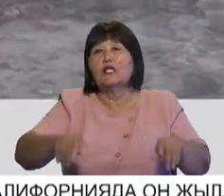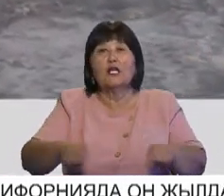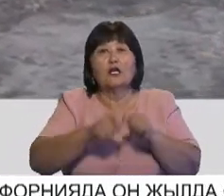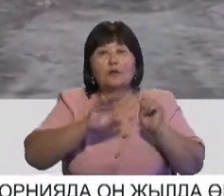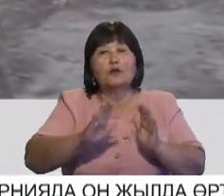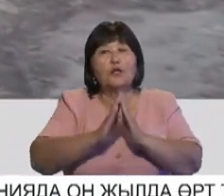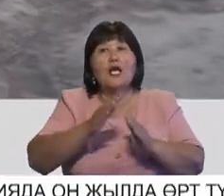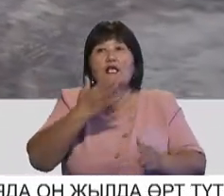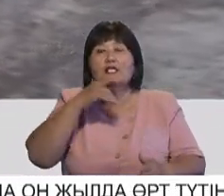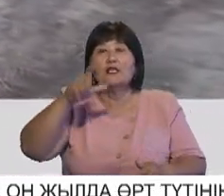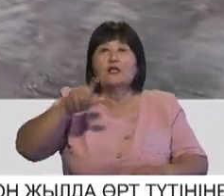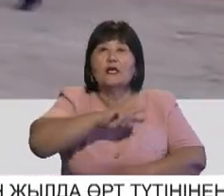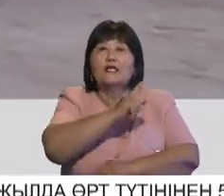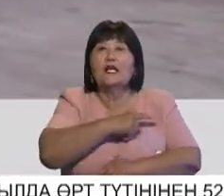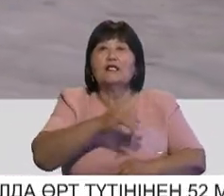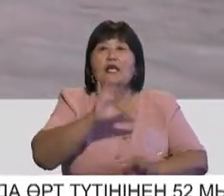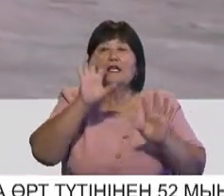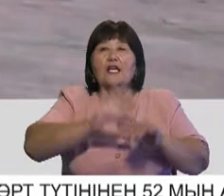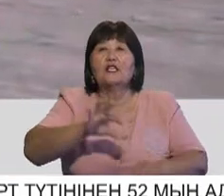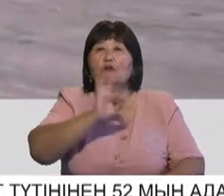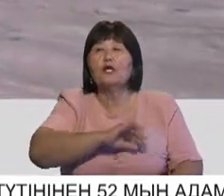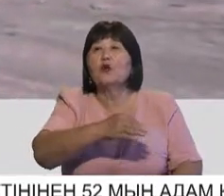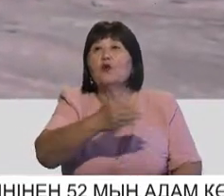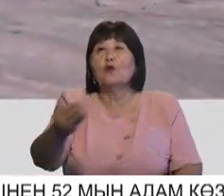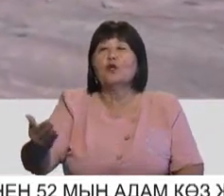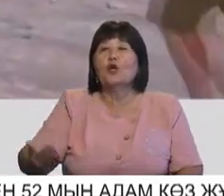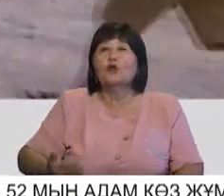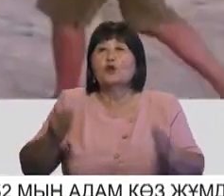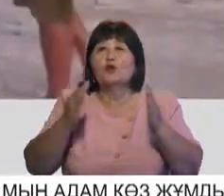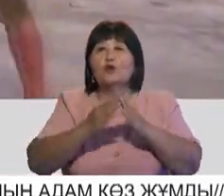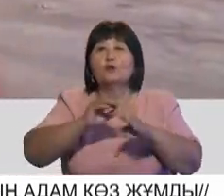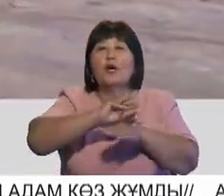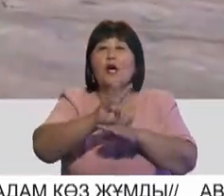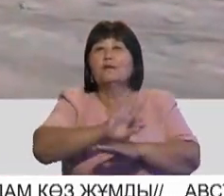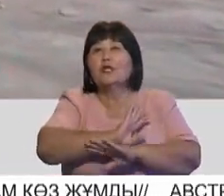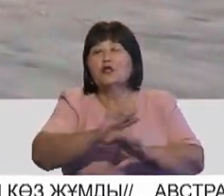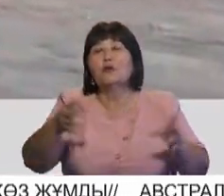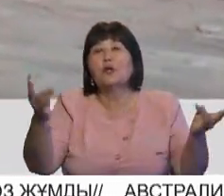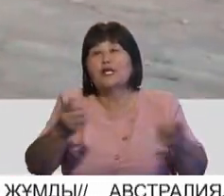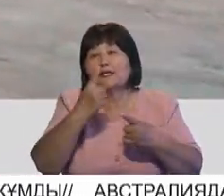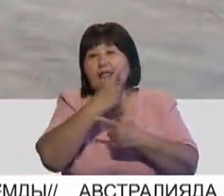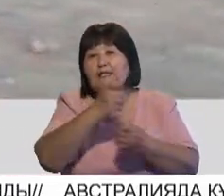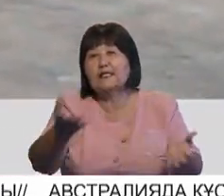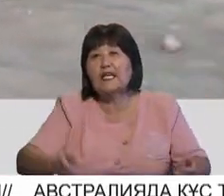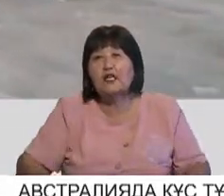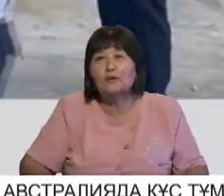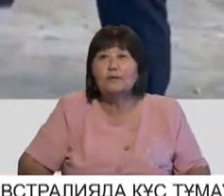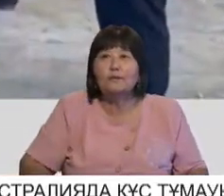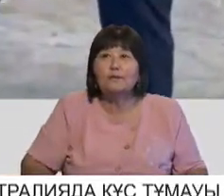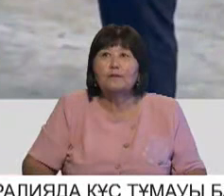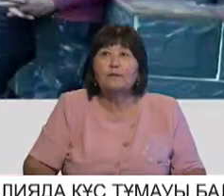отырып, шетелдік жұмыс күшін заңсыз пайдаланбауды және оларды тұрғын үймен қамтамасыз етпеу керектігін ескертеді.